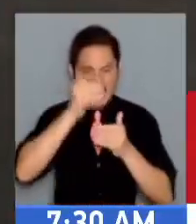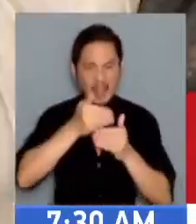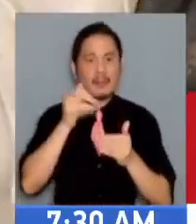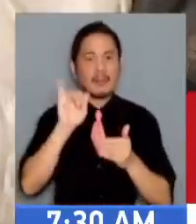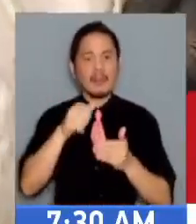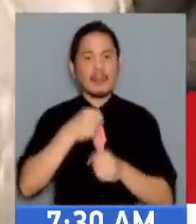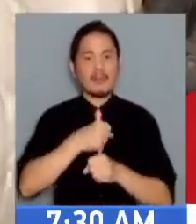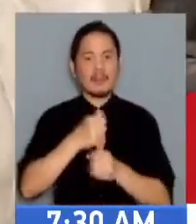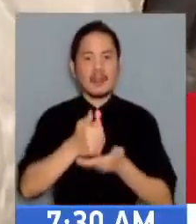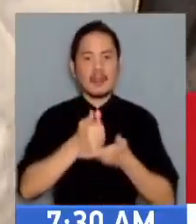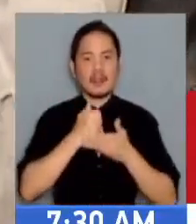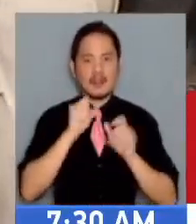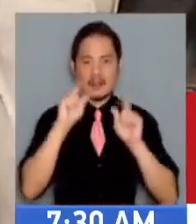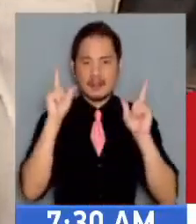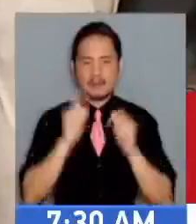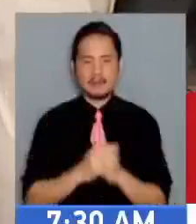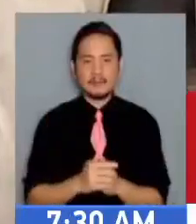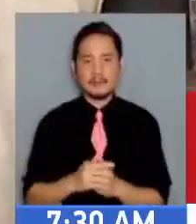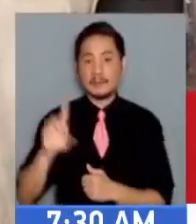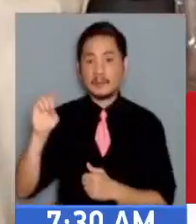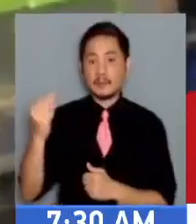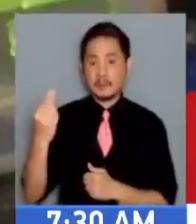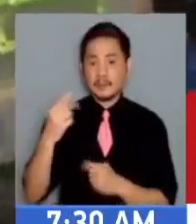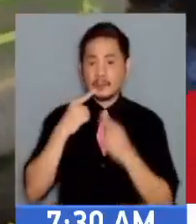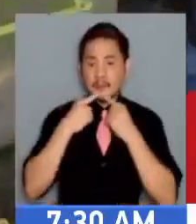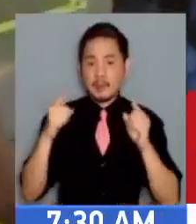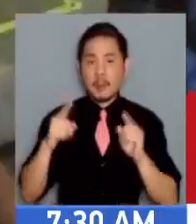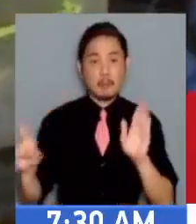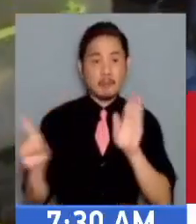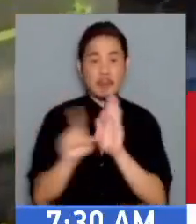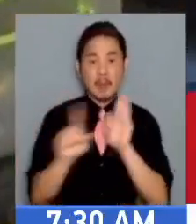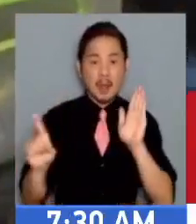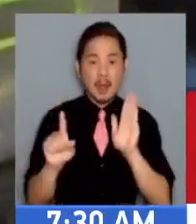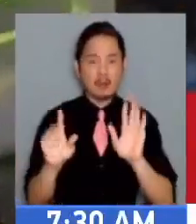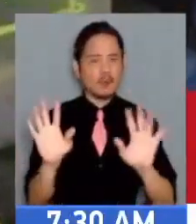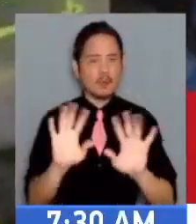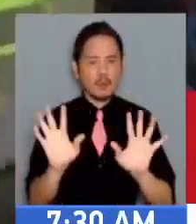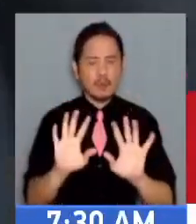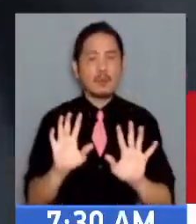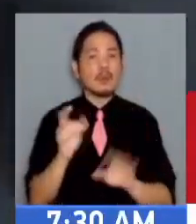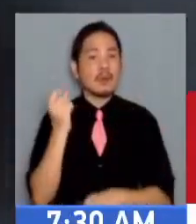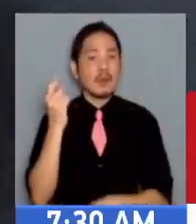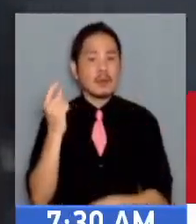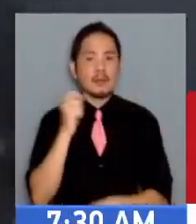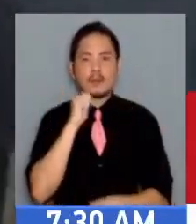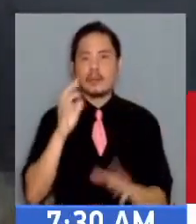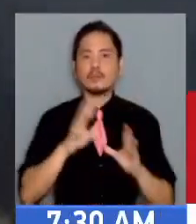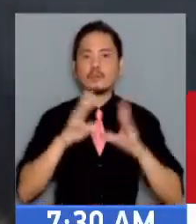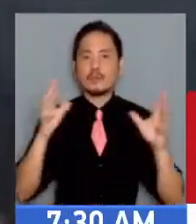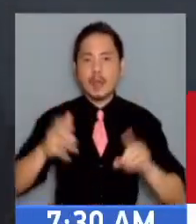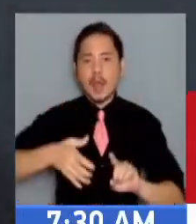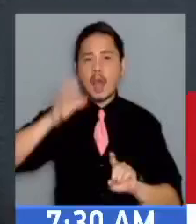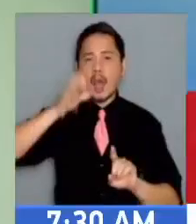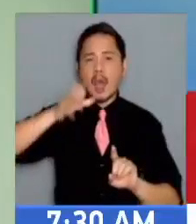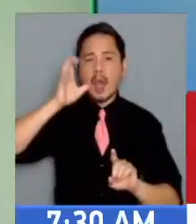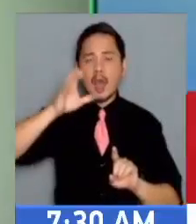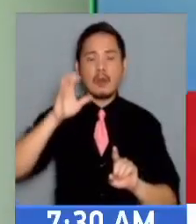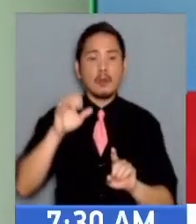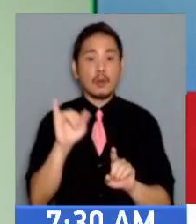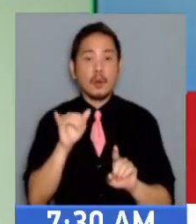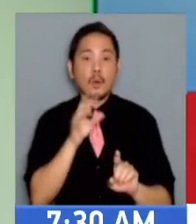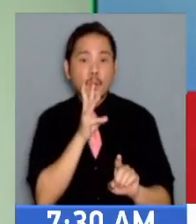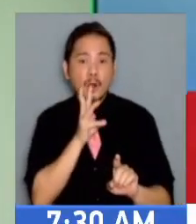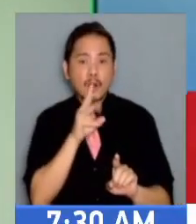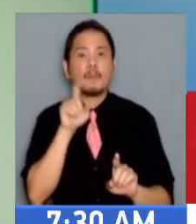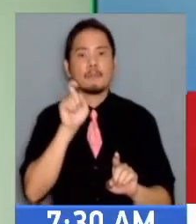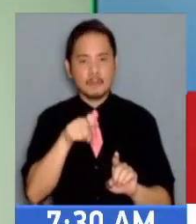ang uminom ng kape o ibang mainit na inumin. Siguruhin lang na hindi susobra at ugaling uminom ng maraming tubig. Mainit na